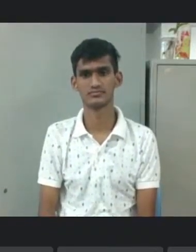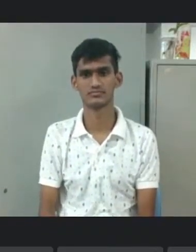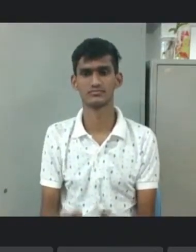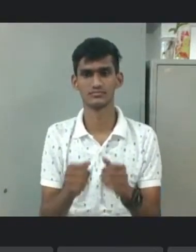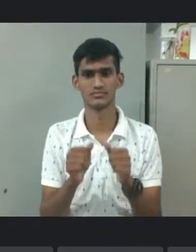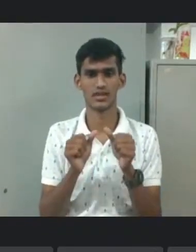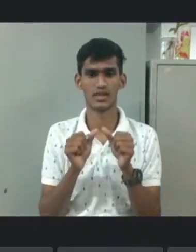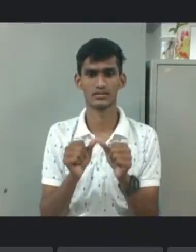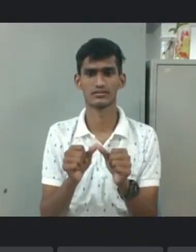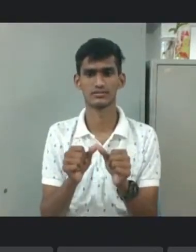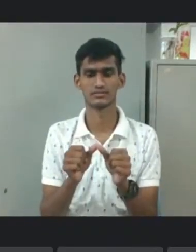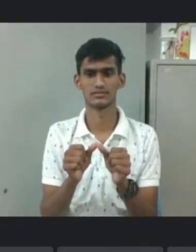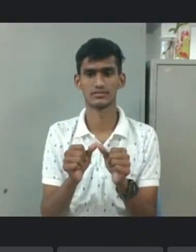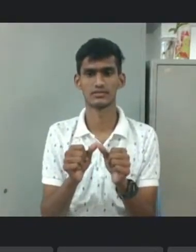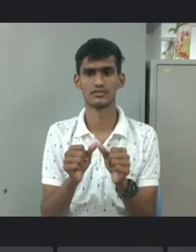എനിക്ക് തോന്നുന്നു